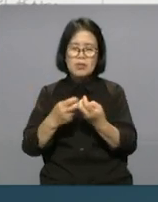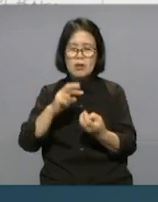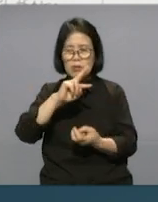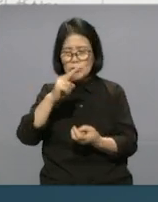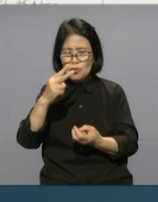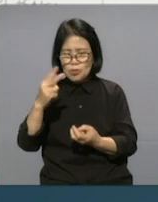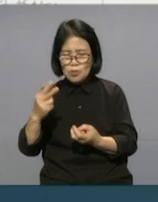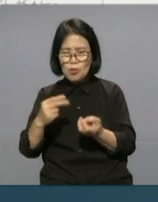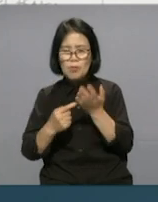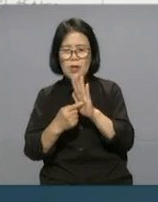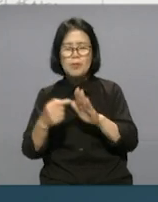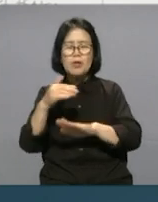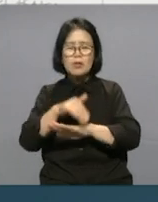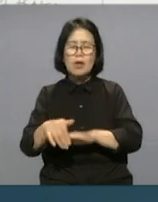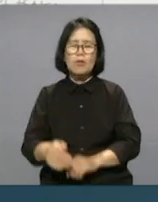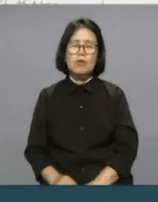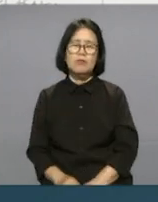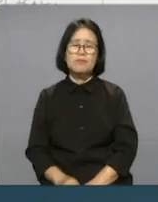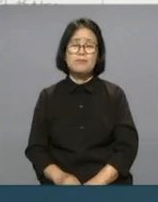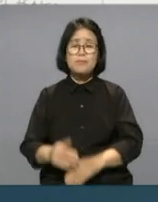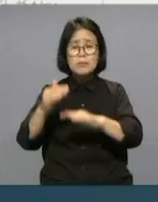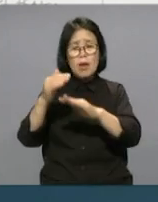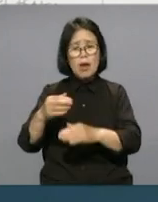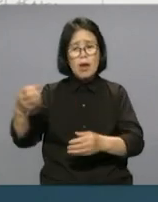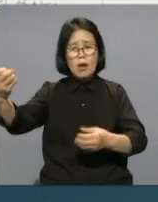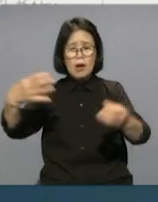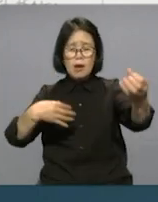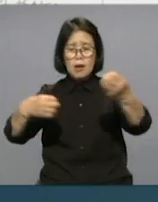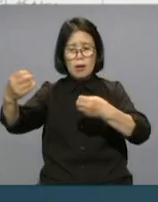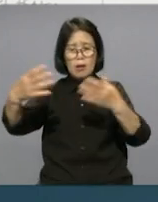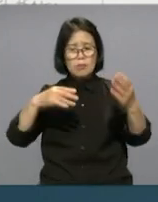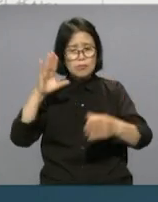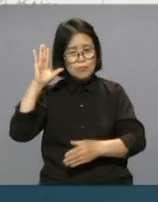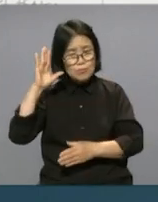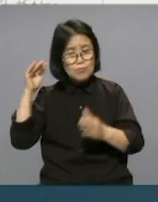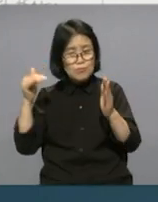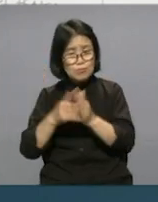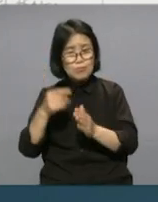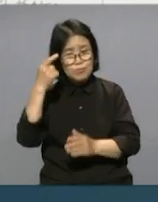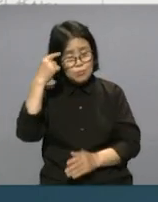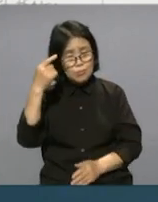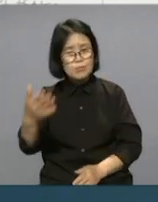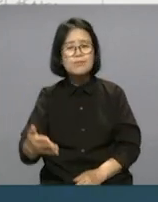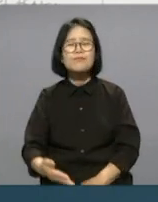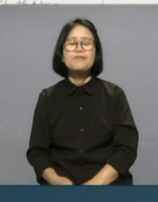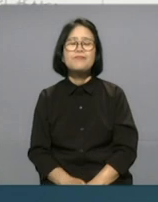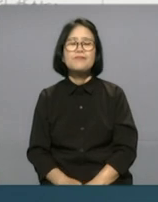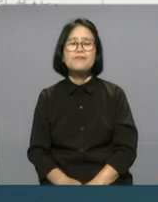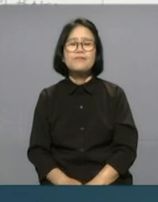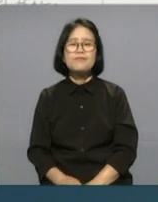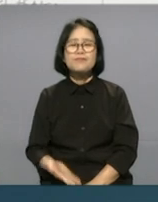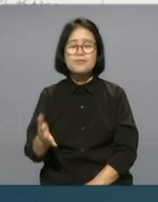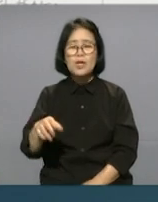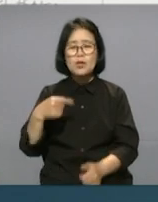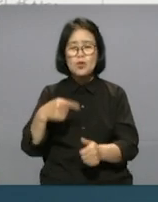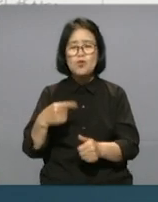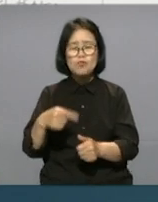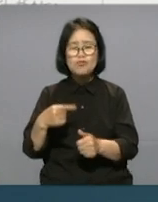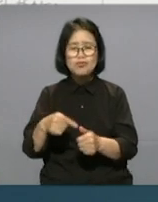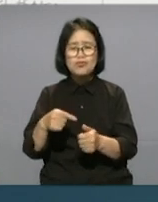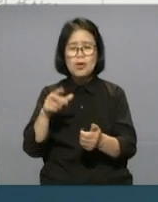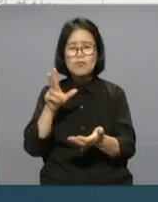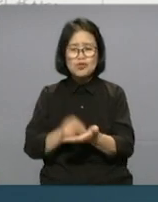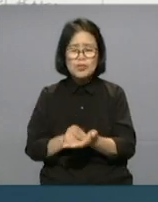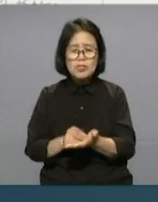예정입니다. 하지만 그 과정에서 각계각층 목소리는 청취된 건지 묻지 않을 수 없습니다. 그런데 교육부 발등에 떨어진